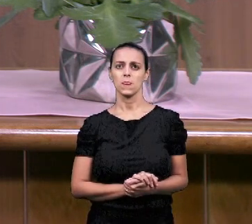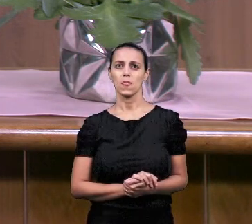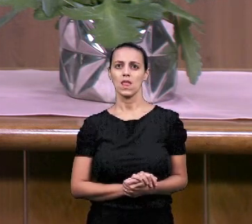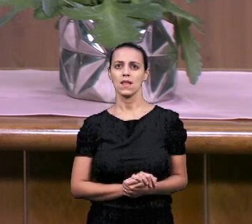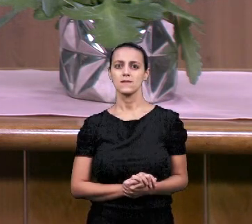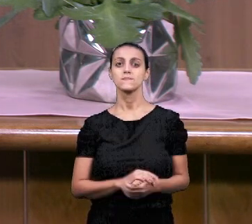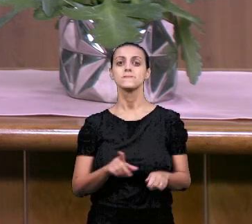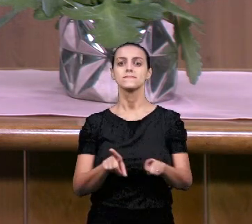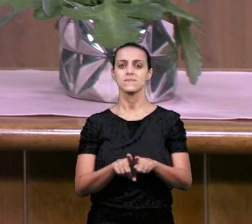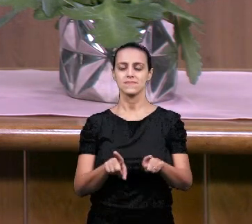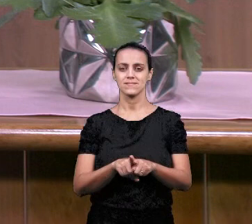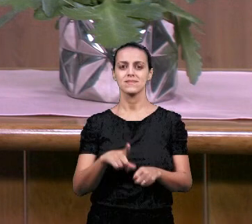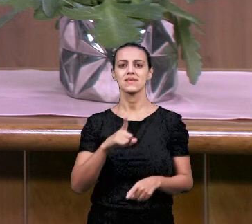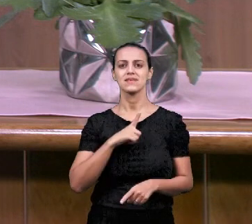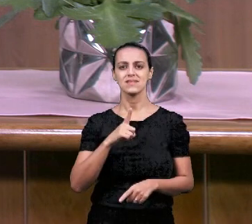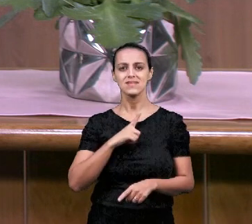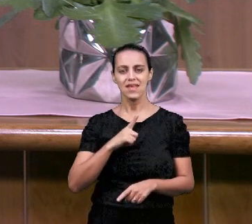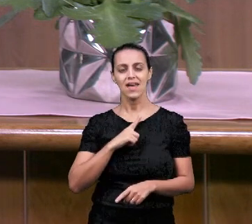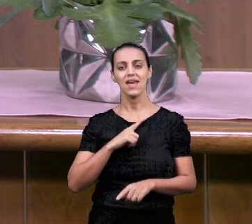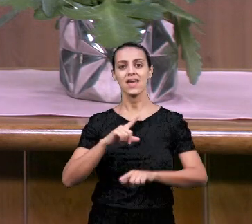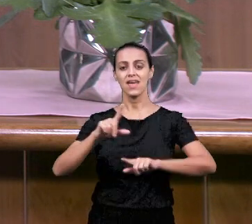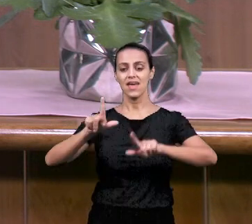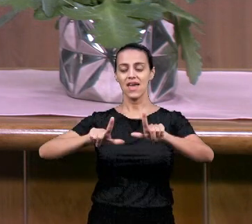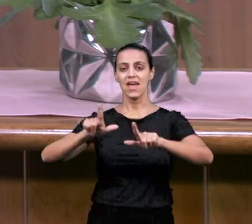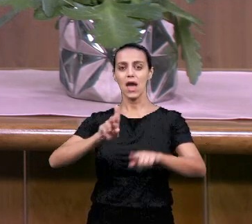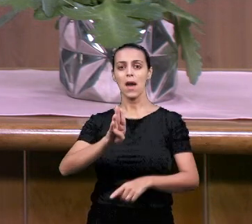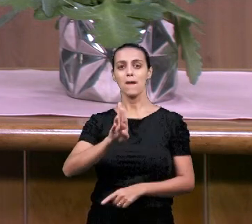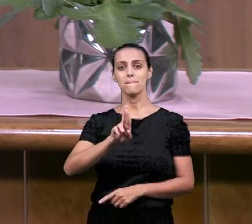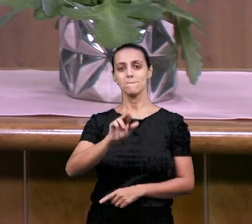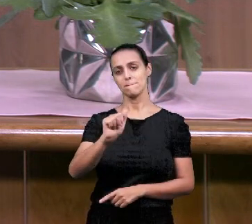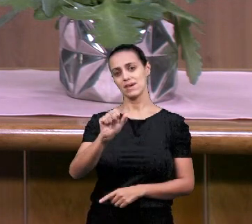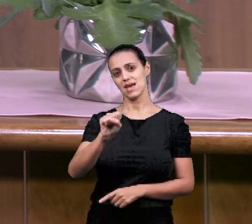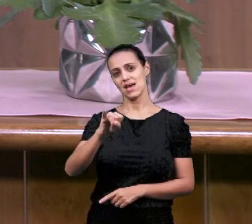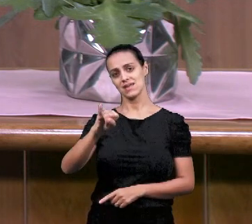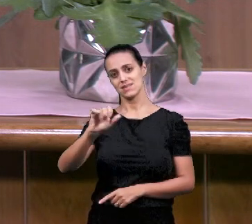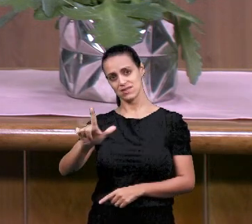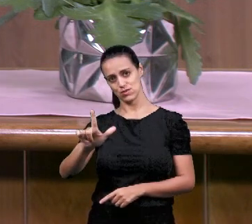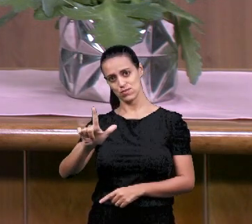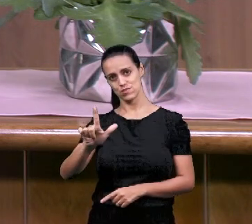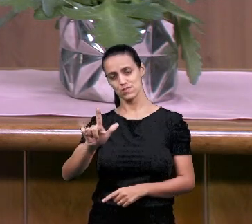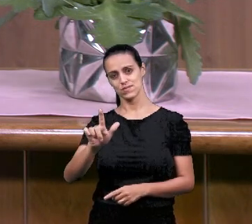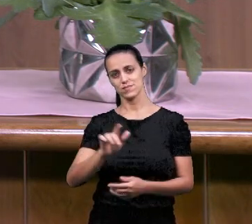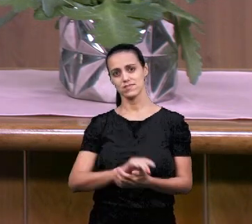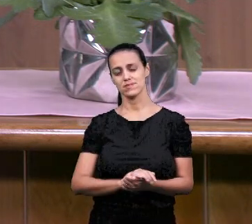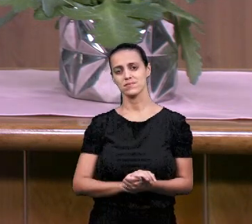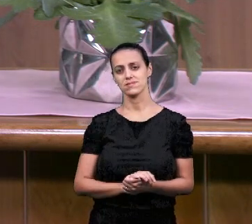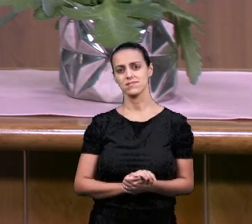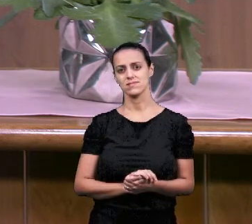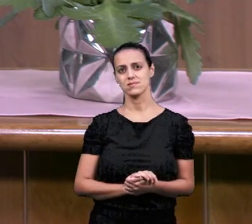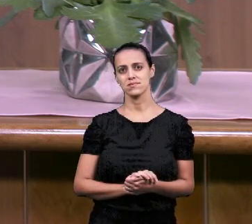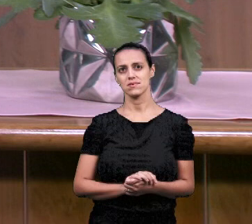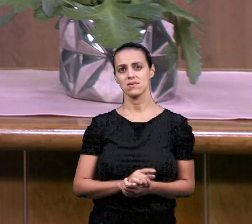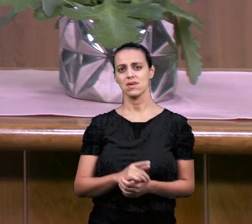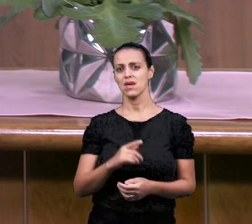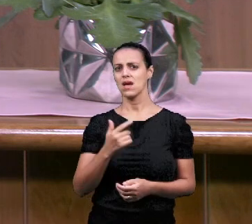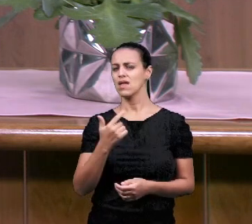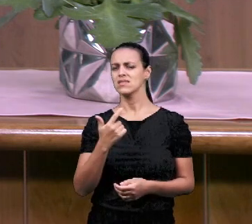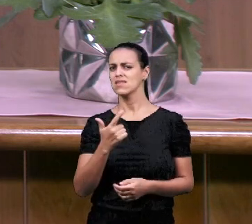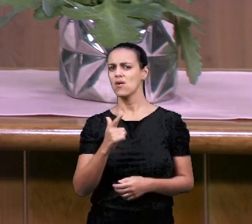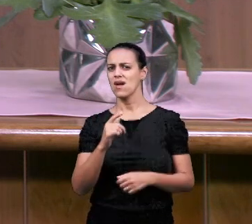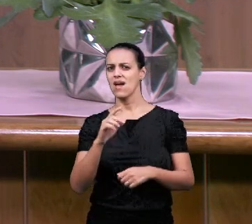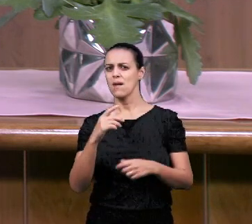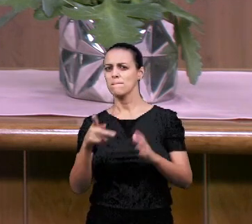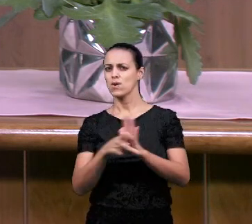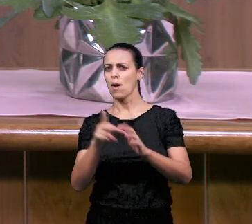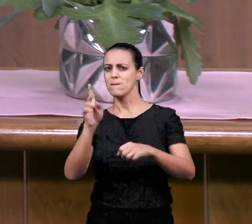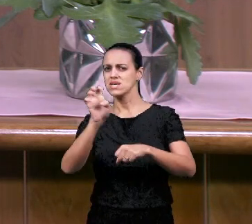payée. Il y a encore l'autre chaîne, Rede Brésil de télévision. Ce n'est pas la chaîne